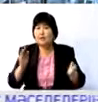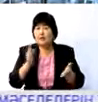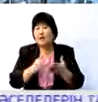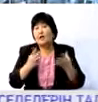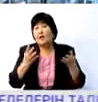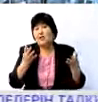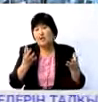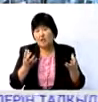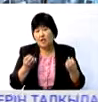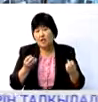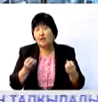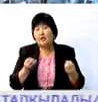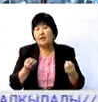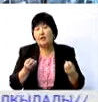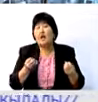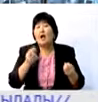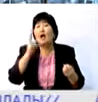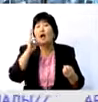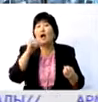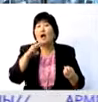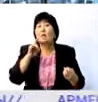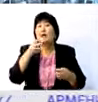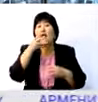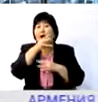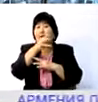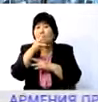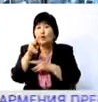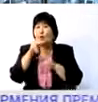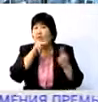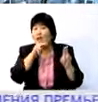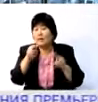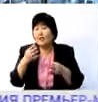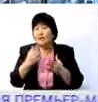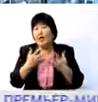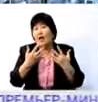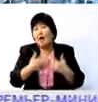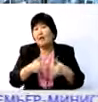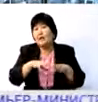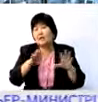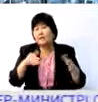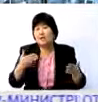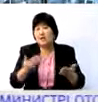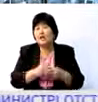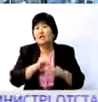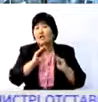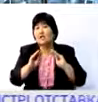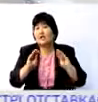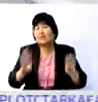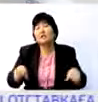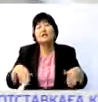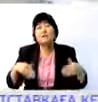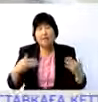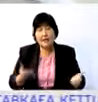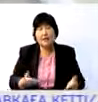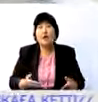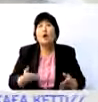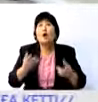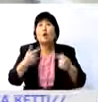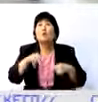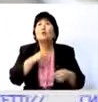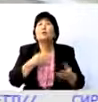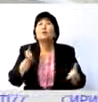және камералар, видеонаблюдение аппараттарының бәрі жаңадан жабдықталып осындай берілді. Бөлім